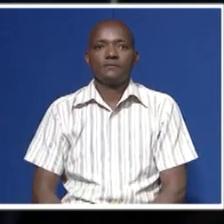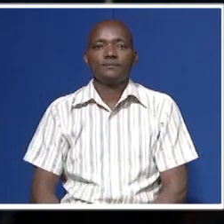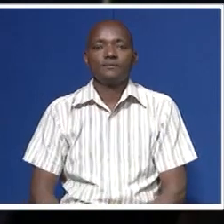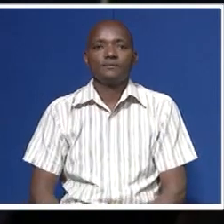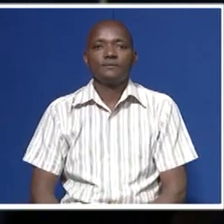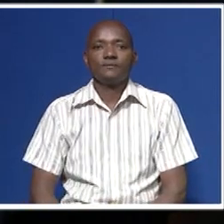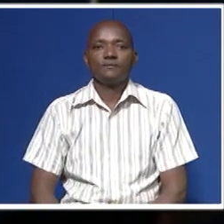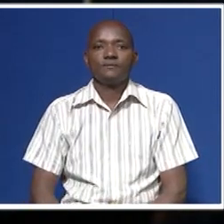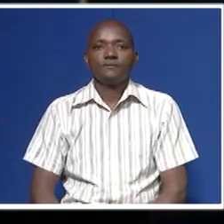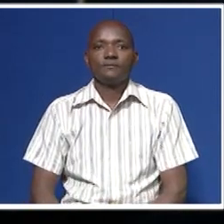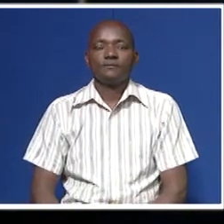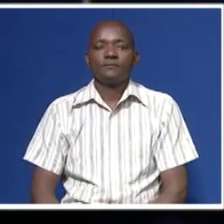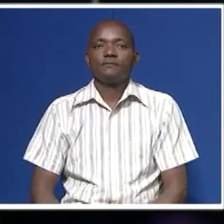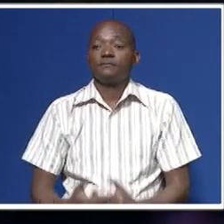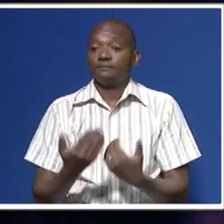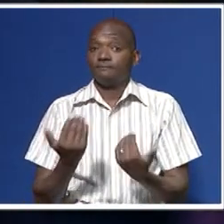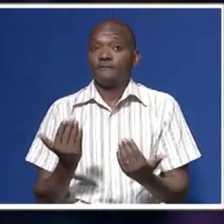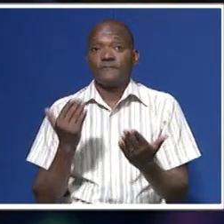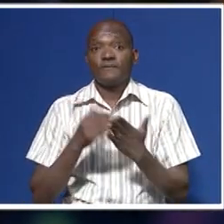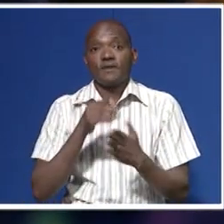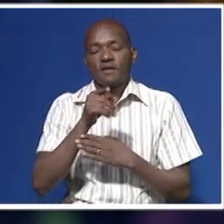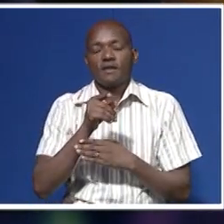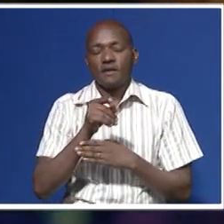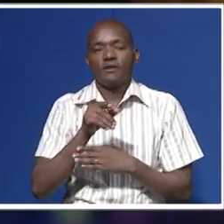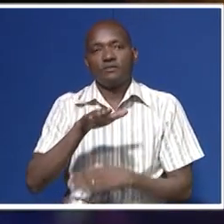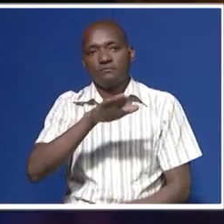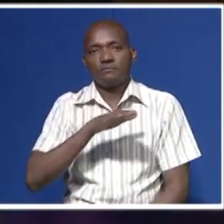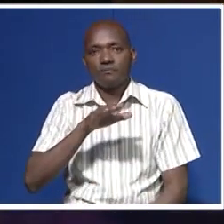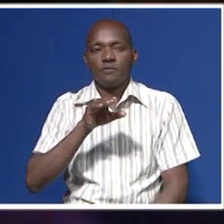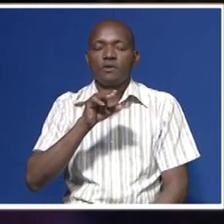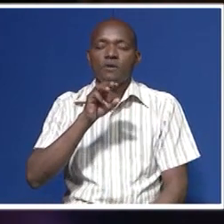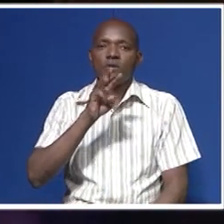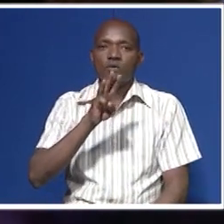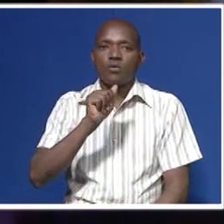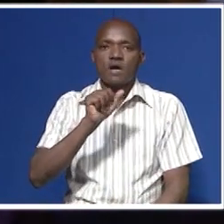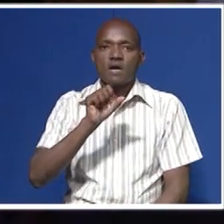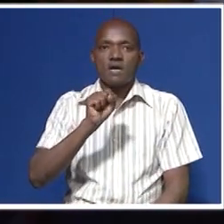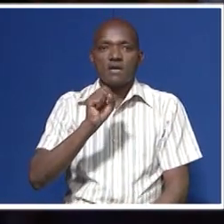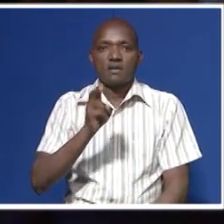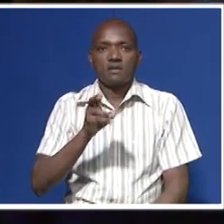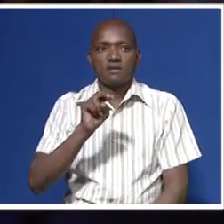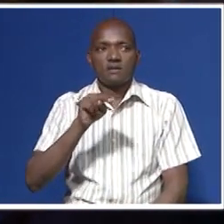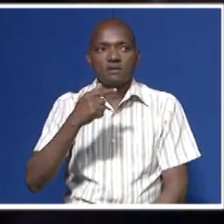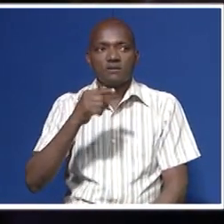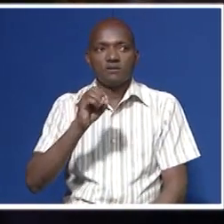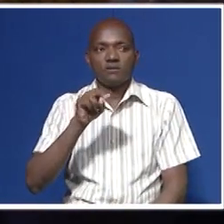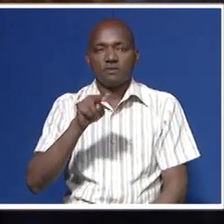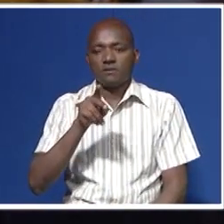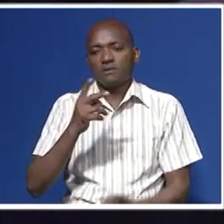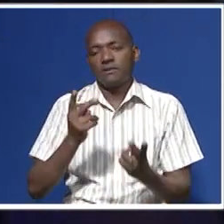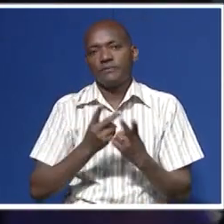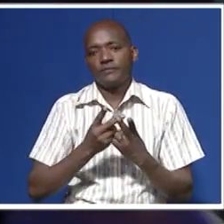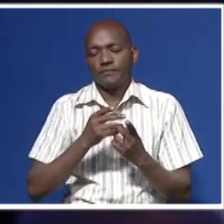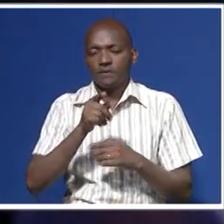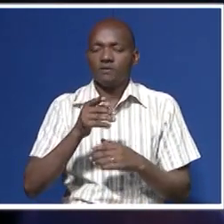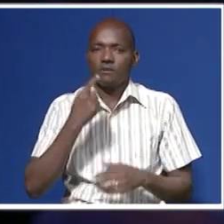Kuwasili leo katika eneo la maombi ya kitaifa huko Washington DC, Trump alionekana mwenye bashasha akishikilia jarida la The Washington